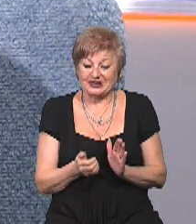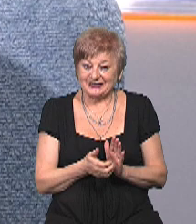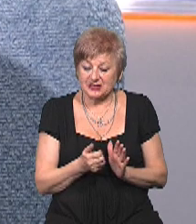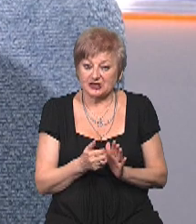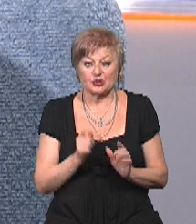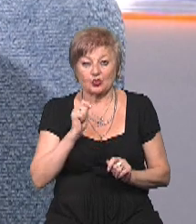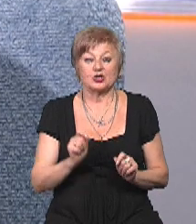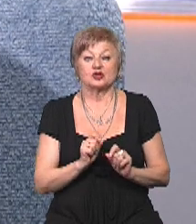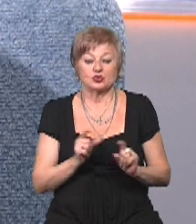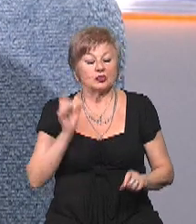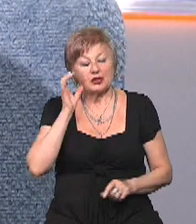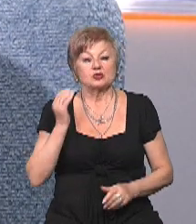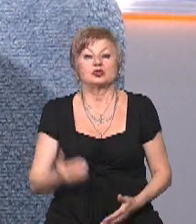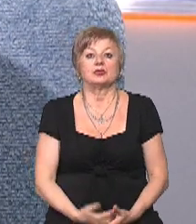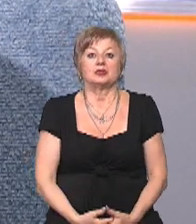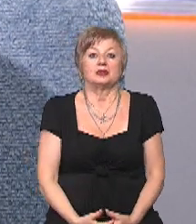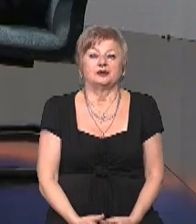української школи. Пропоную послухати.